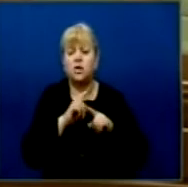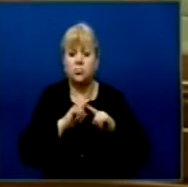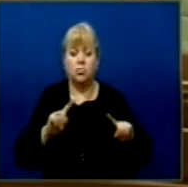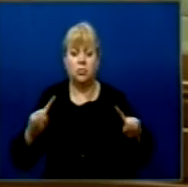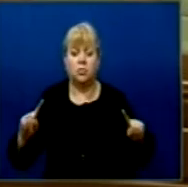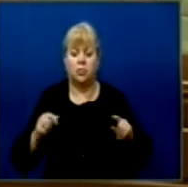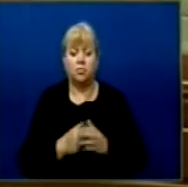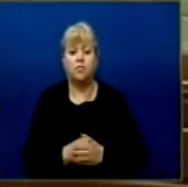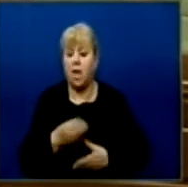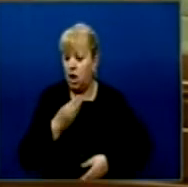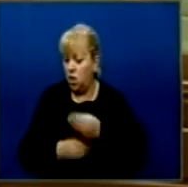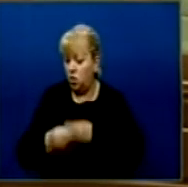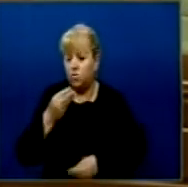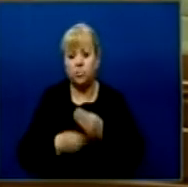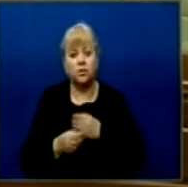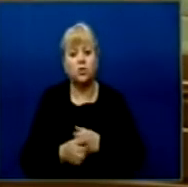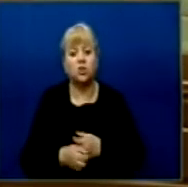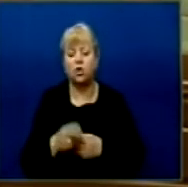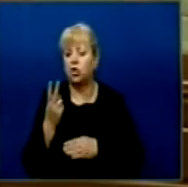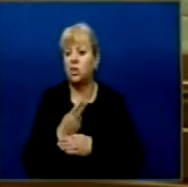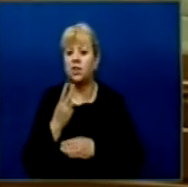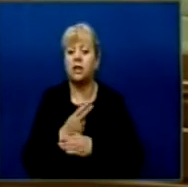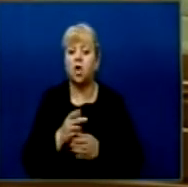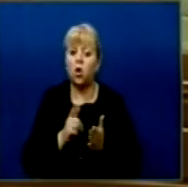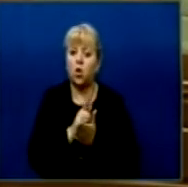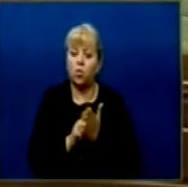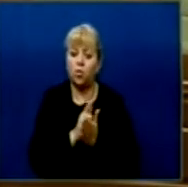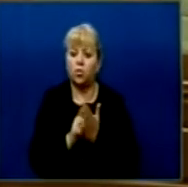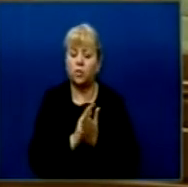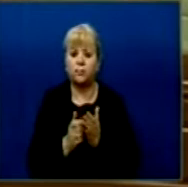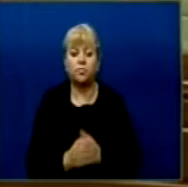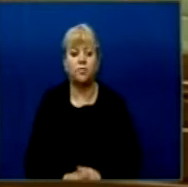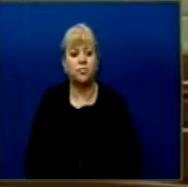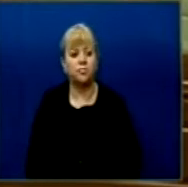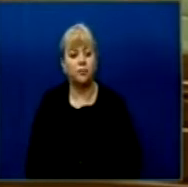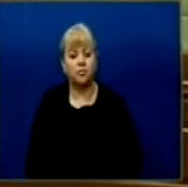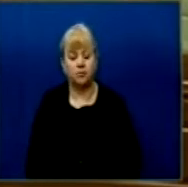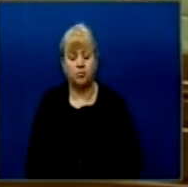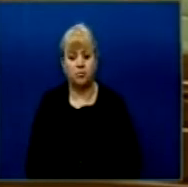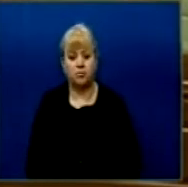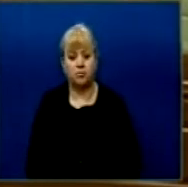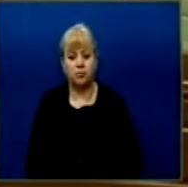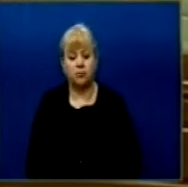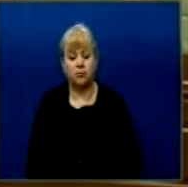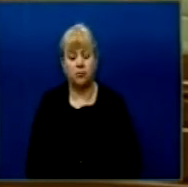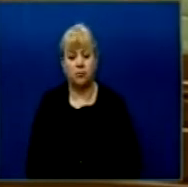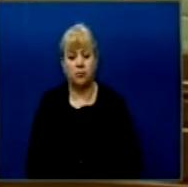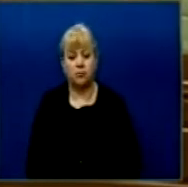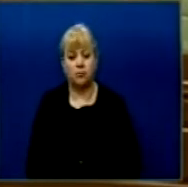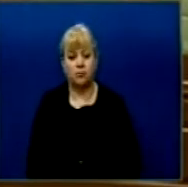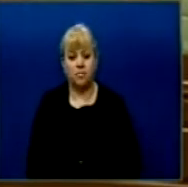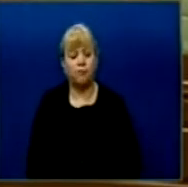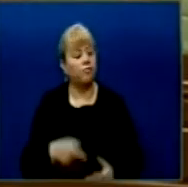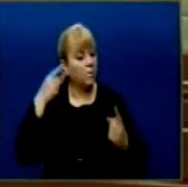caktuara ekonomike që i kanë përdoru shtetet të ndryshme, në kohrat të ndryshme, në rrethat të ndryshme, për ta zhvilluar vetën. Pra e vetëmi